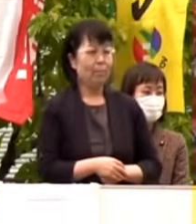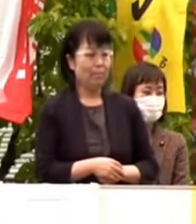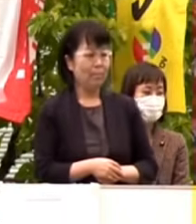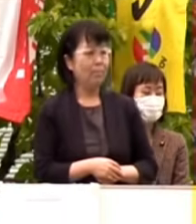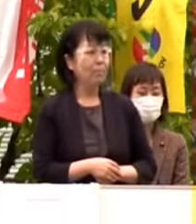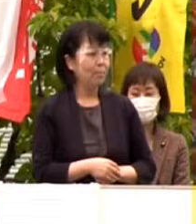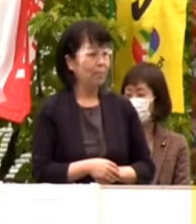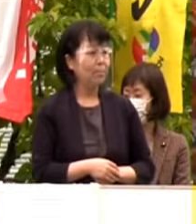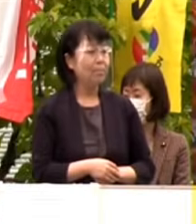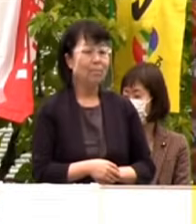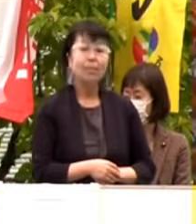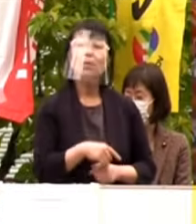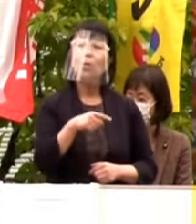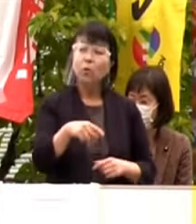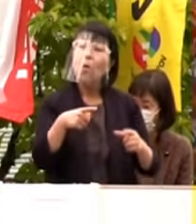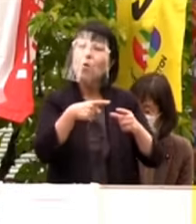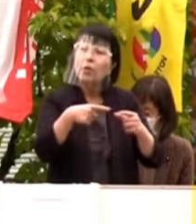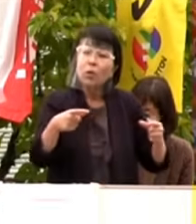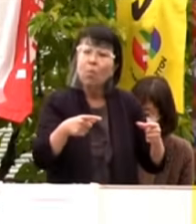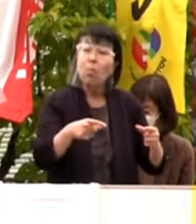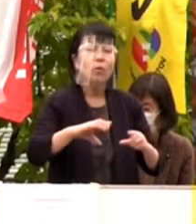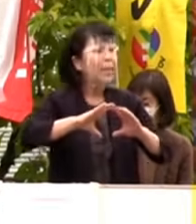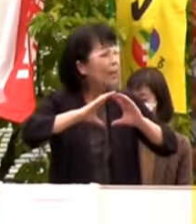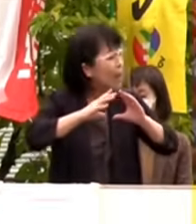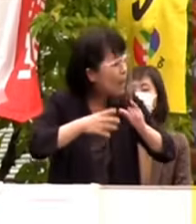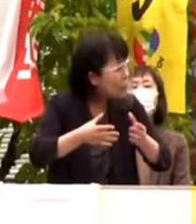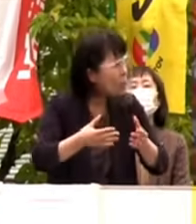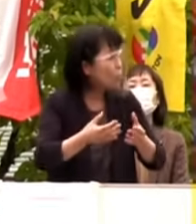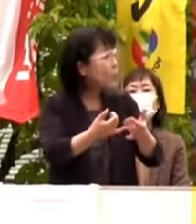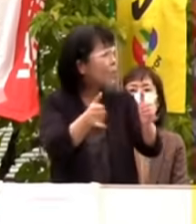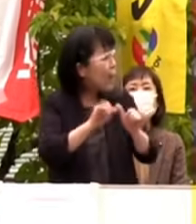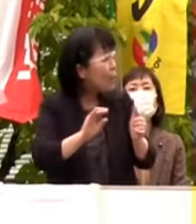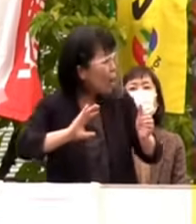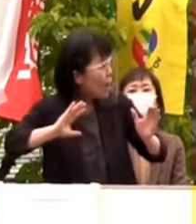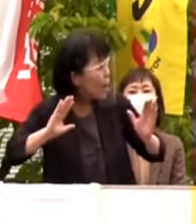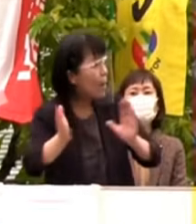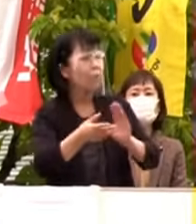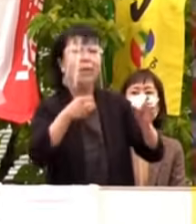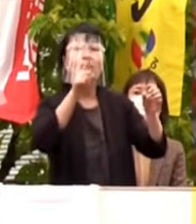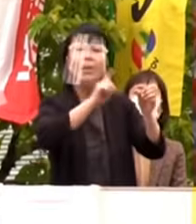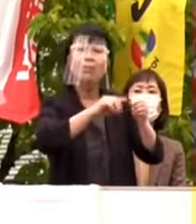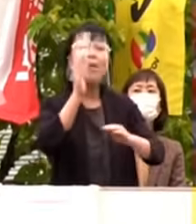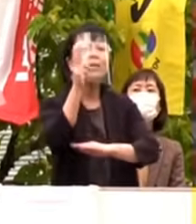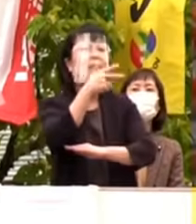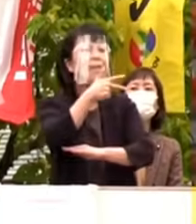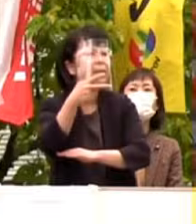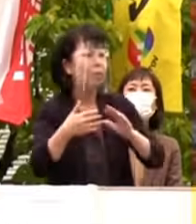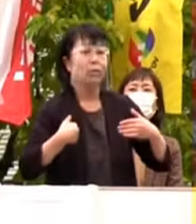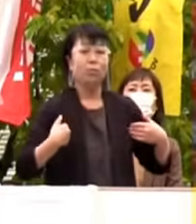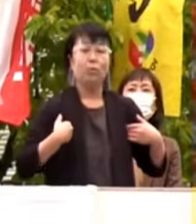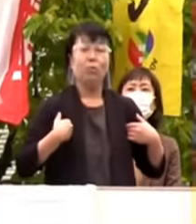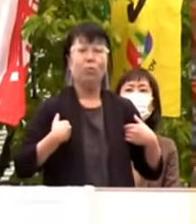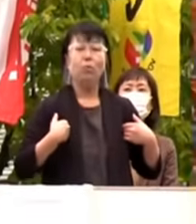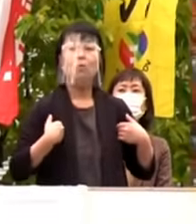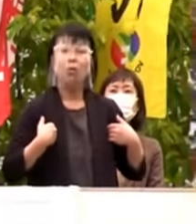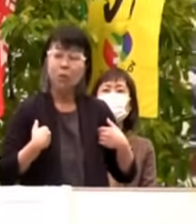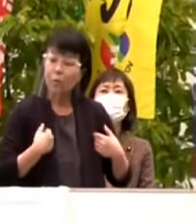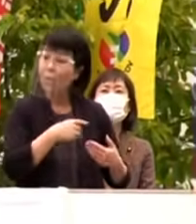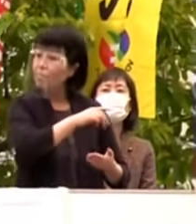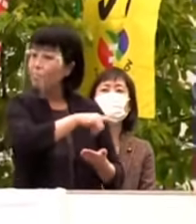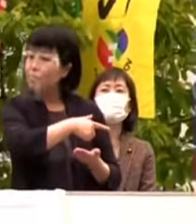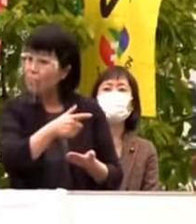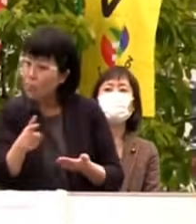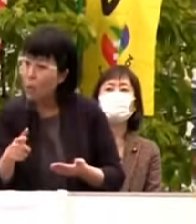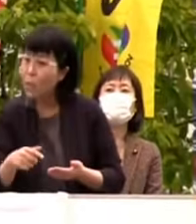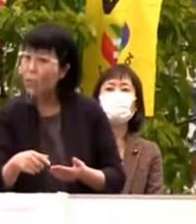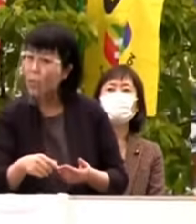問題、日本の社会を大きく変えていくためには政治を変えることが必要です。あらゆる